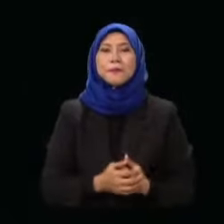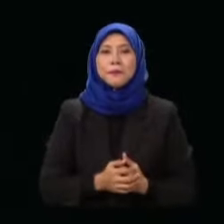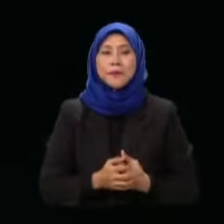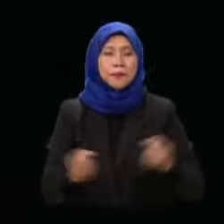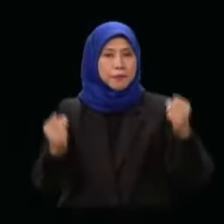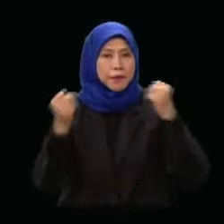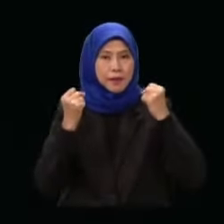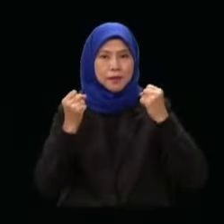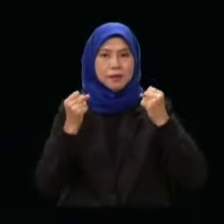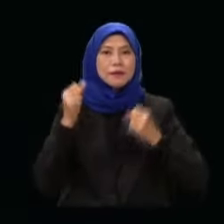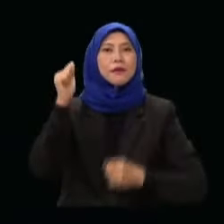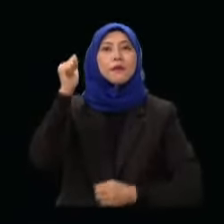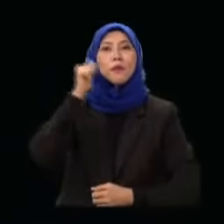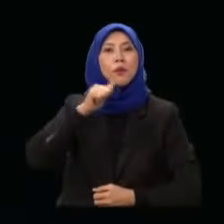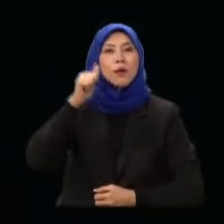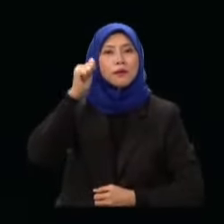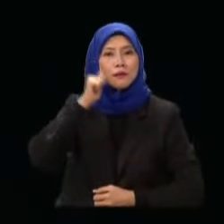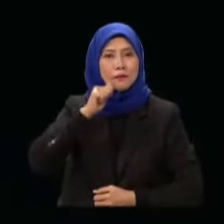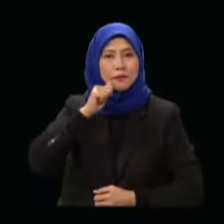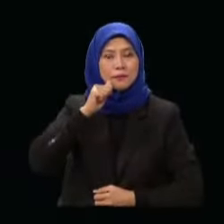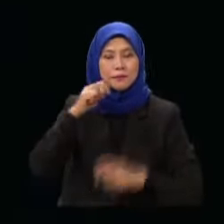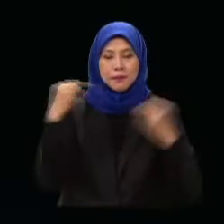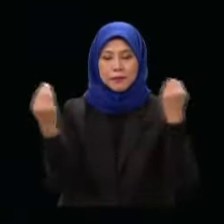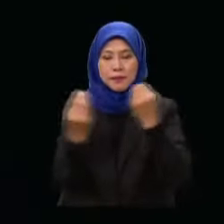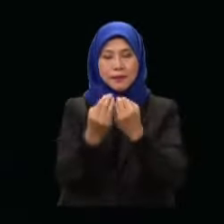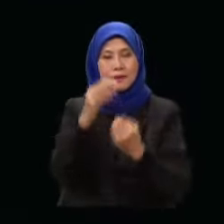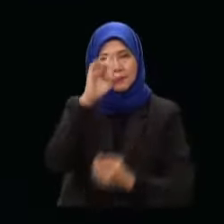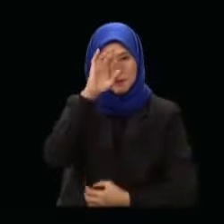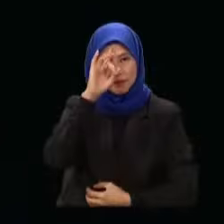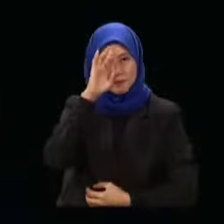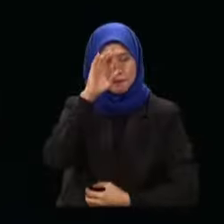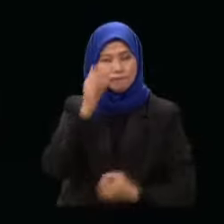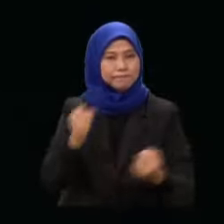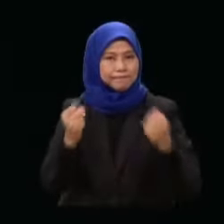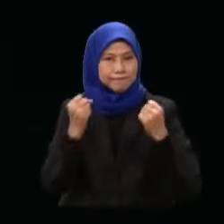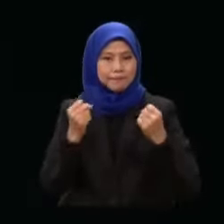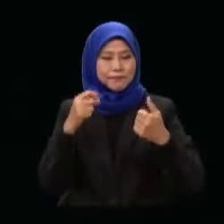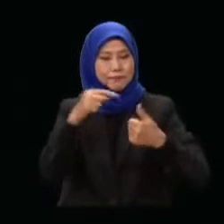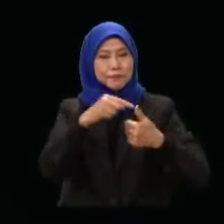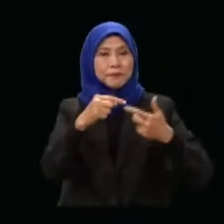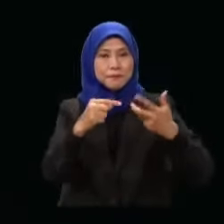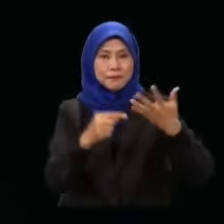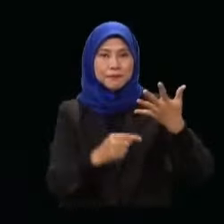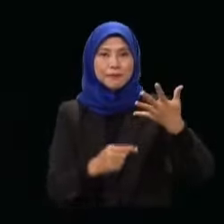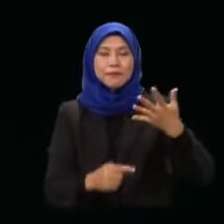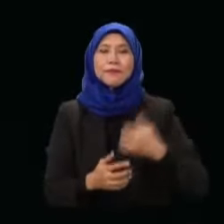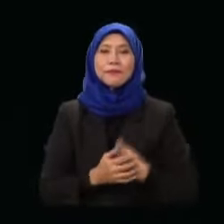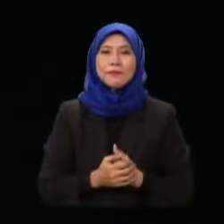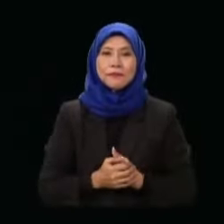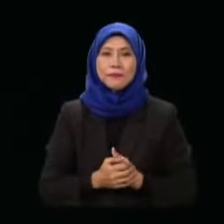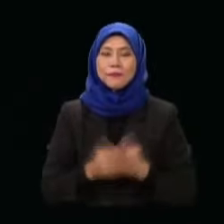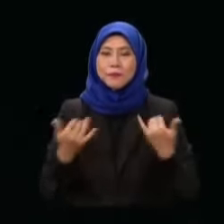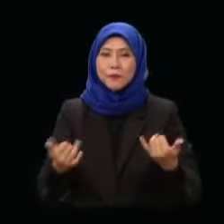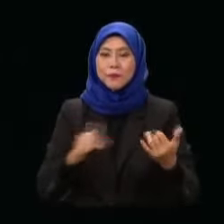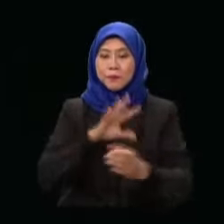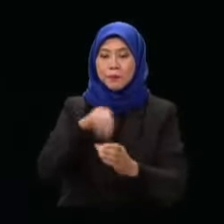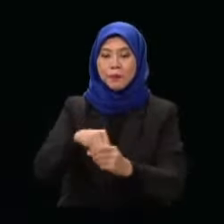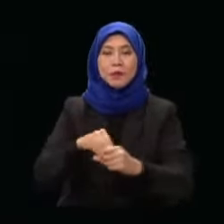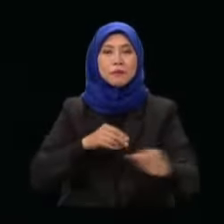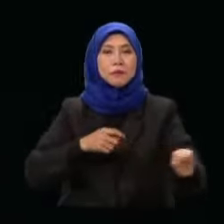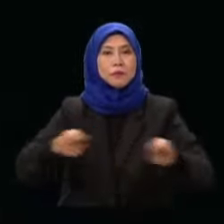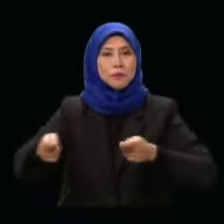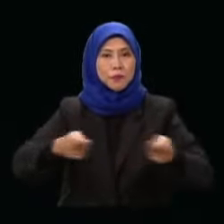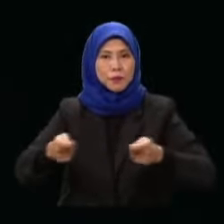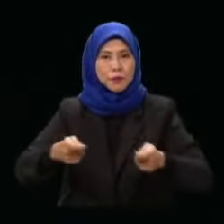memperkecilkan wanita dan hewan Ita masyarakat India kita jadi kita sedang dalam peringkat diburu sekarang